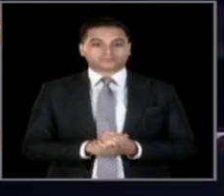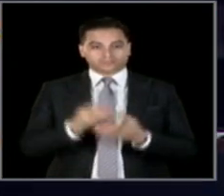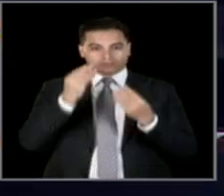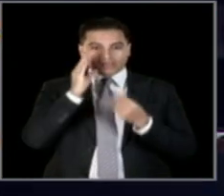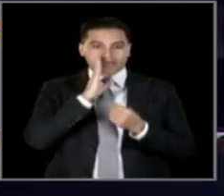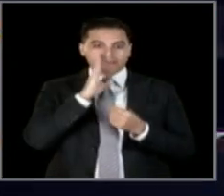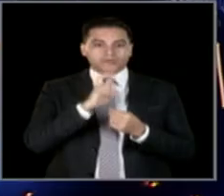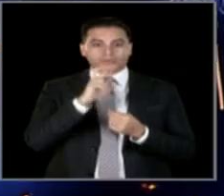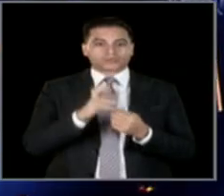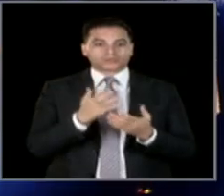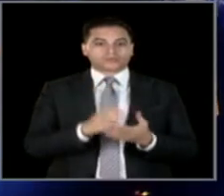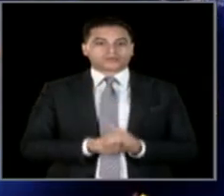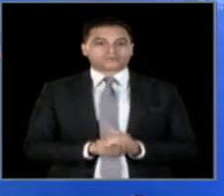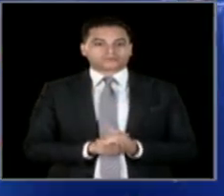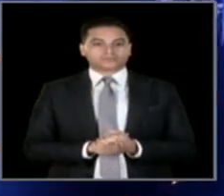علم، والسؤال هو